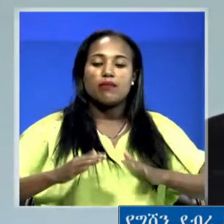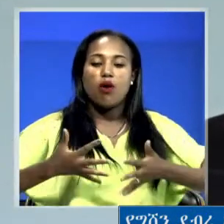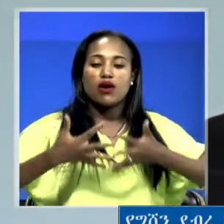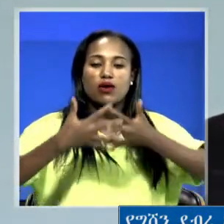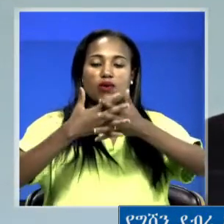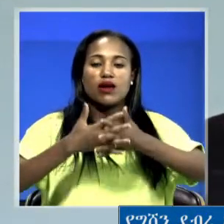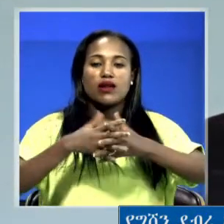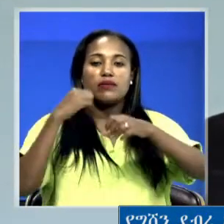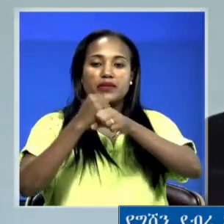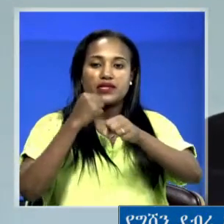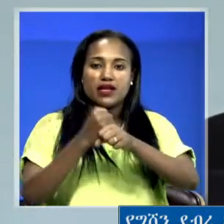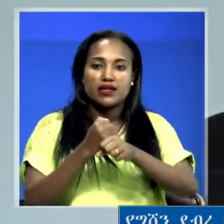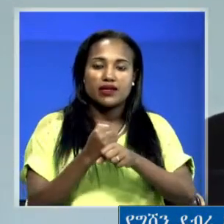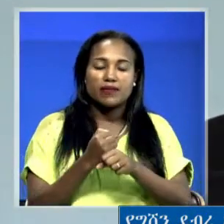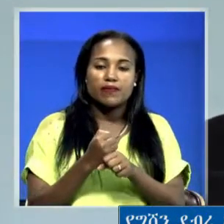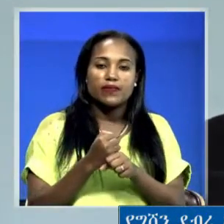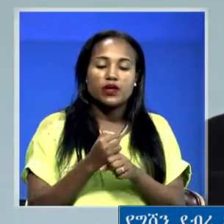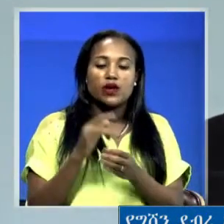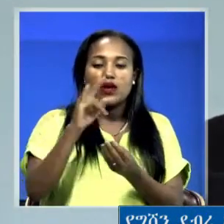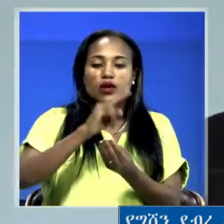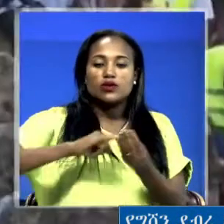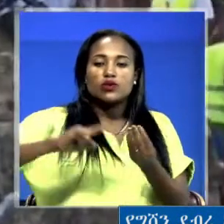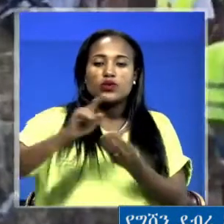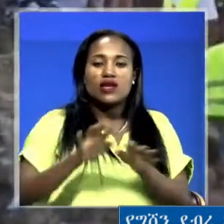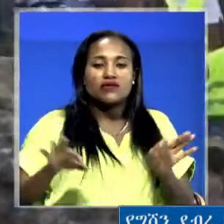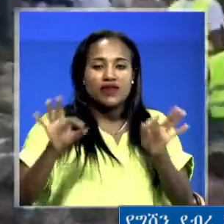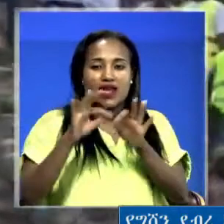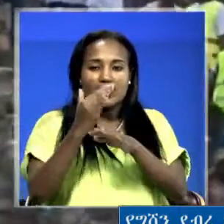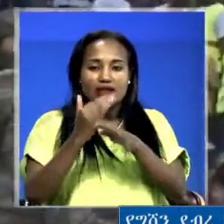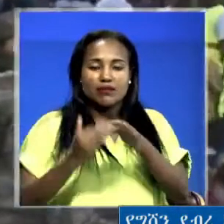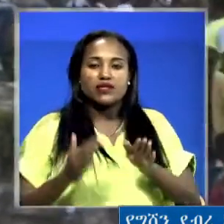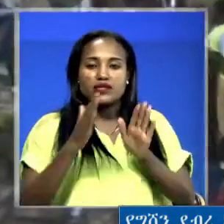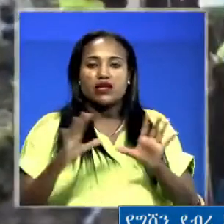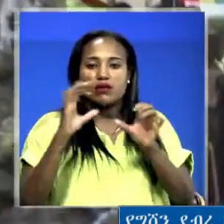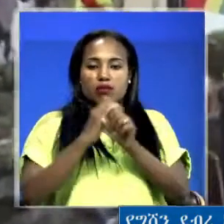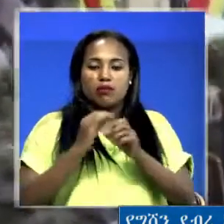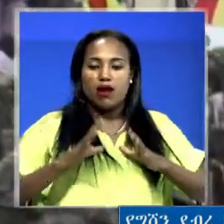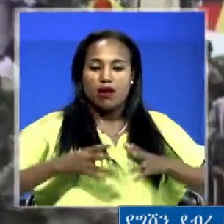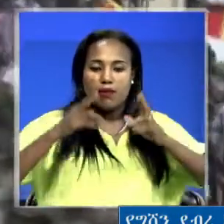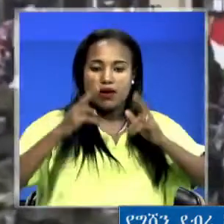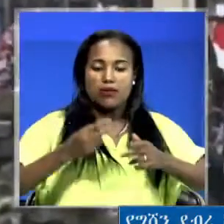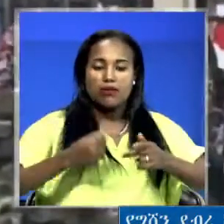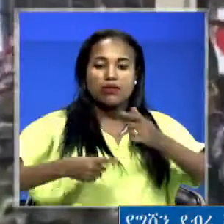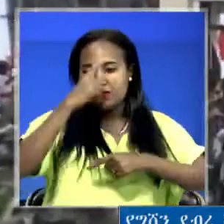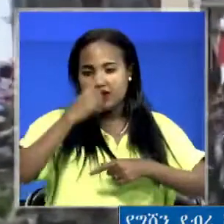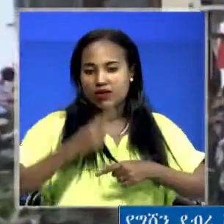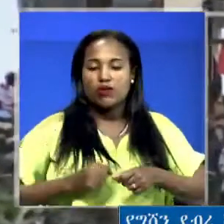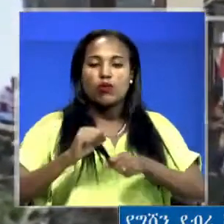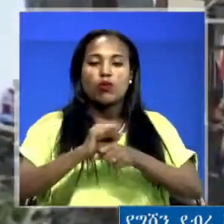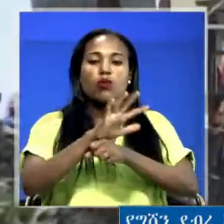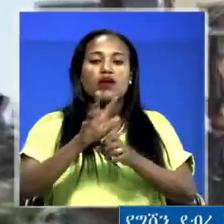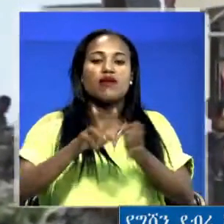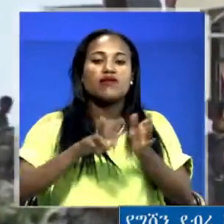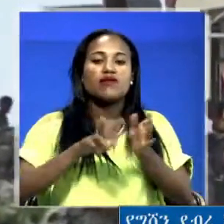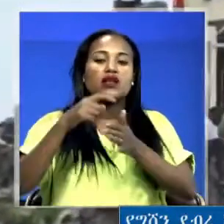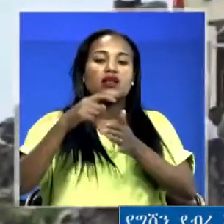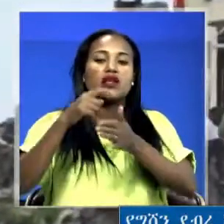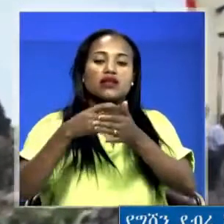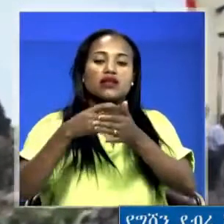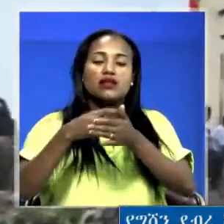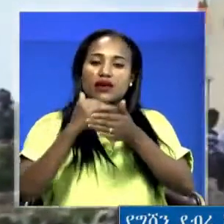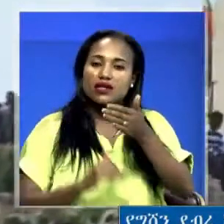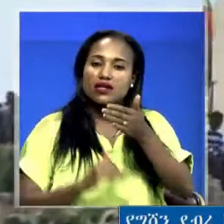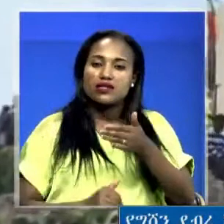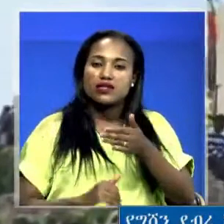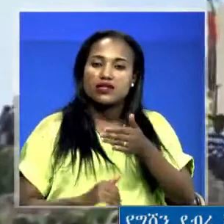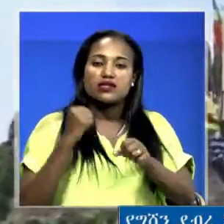ተቀናይቶ ለመስራት የዞኑ አስፈላጊውን ቅድመ ዝግጅት አጠናቋል። በዓሉን ለማክበር የሚመጡ ምዕመናንን የኮሮና ቫይረስ ተጋላጭነት ለመቀነስ